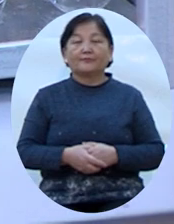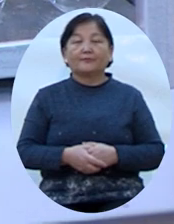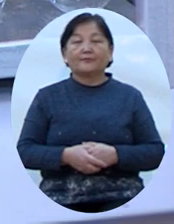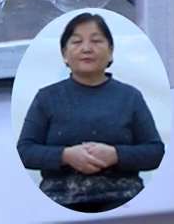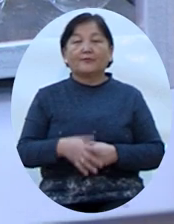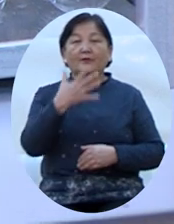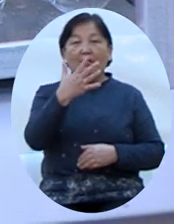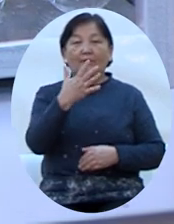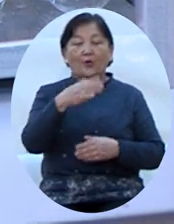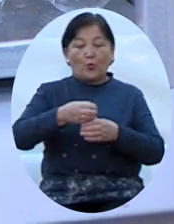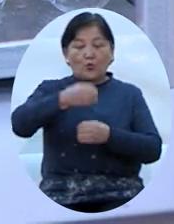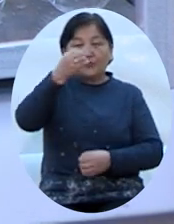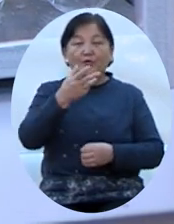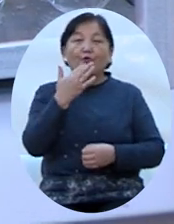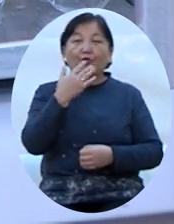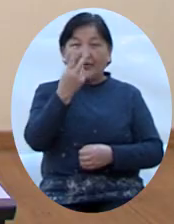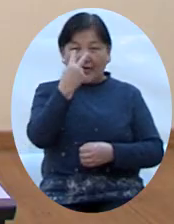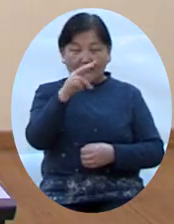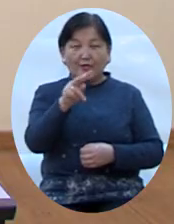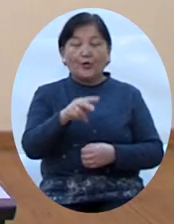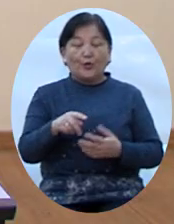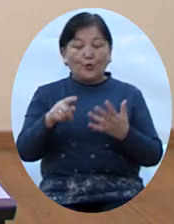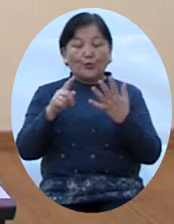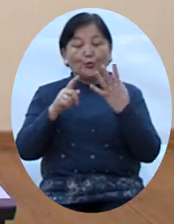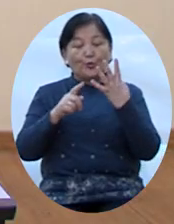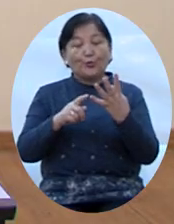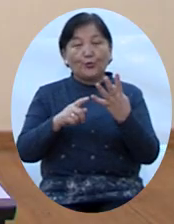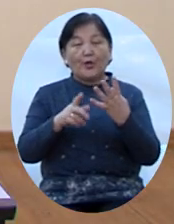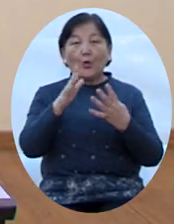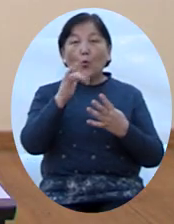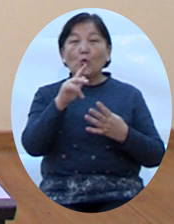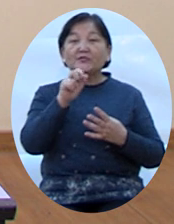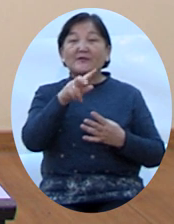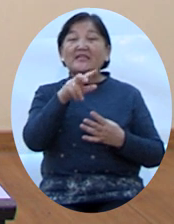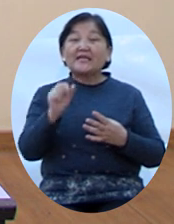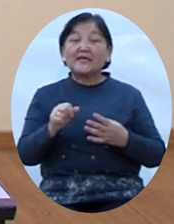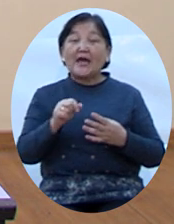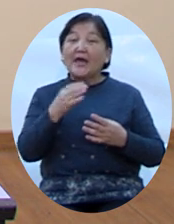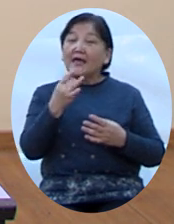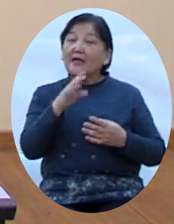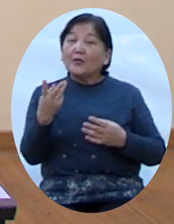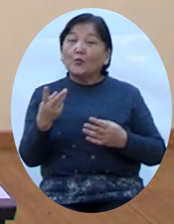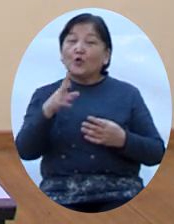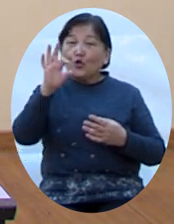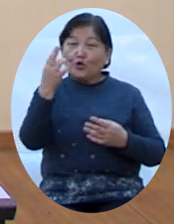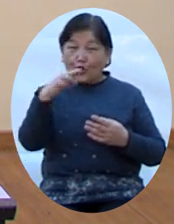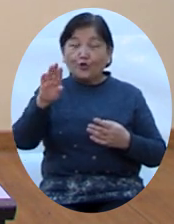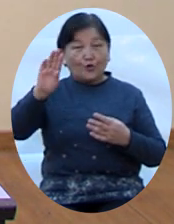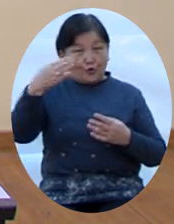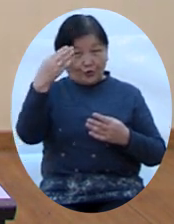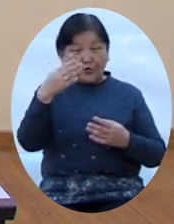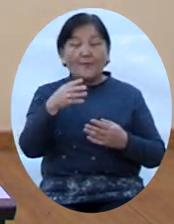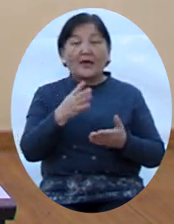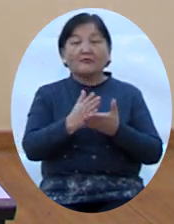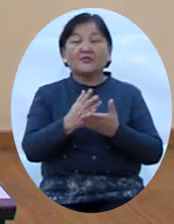За 5 дахь усмалын өнгөний өөрчлөлтийг харахад 4 дахь усмалаас харахад илүү тод ногоон өнгө ажиглагдсан байна. За